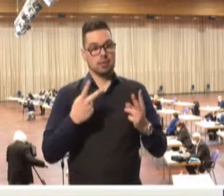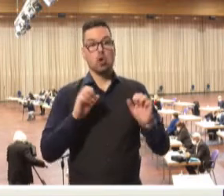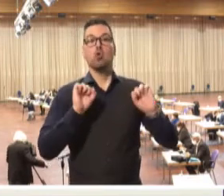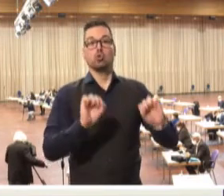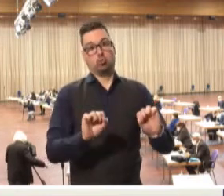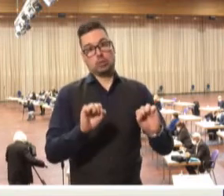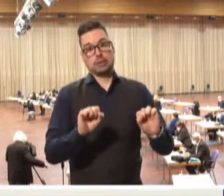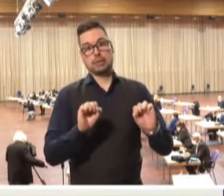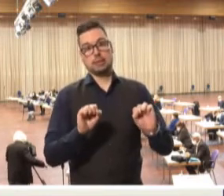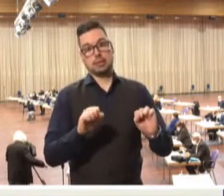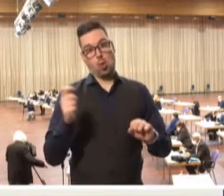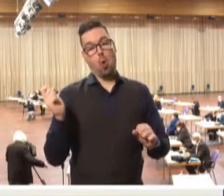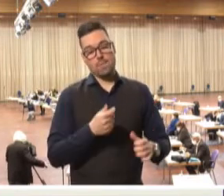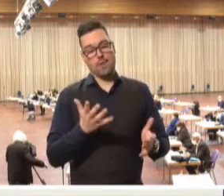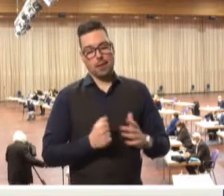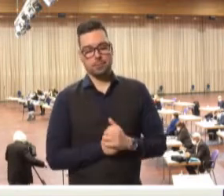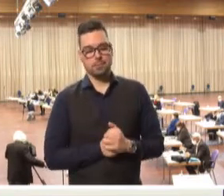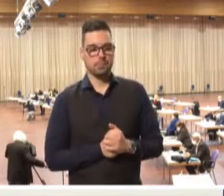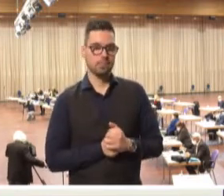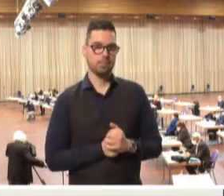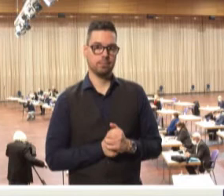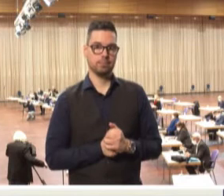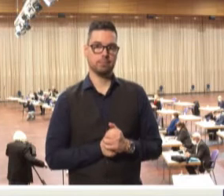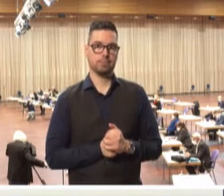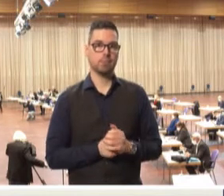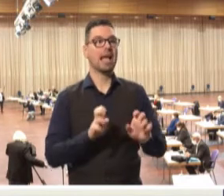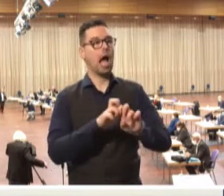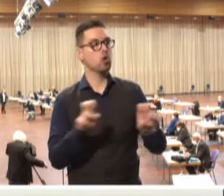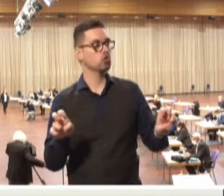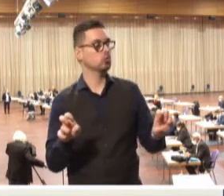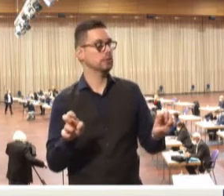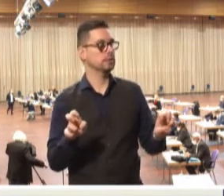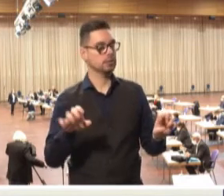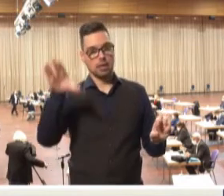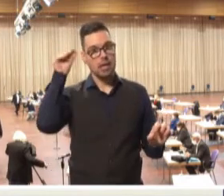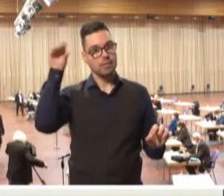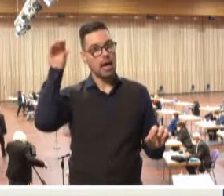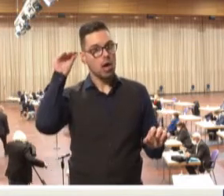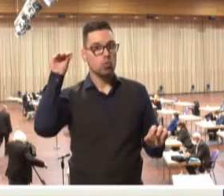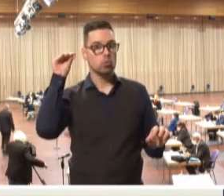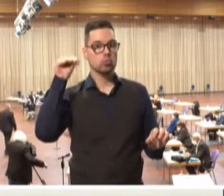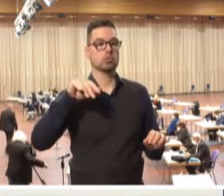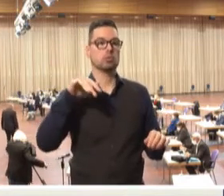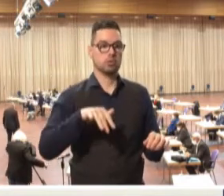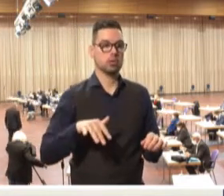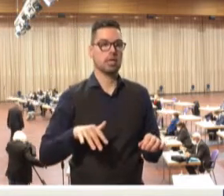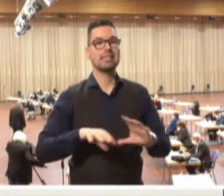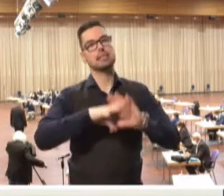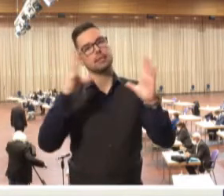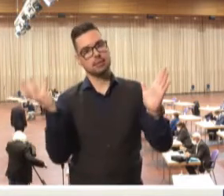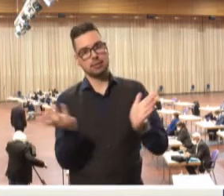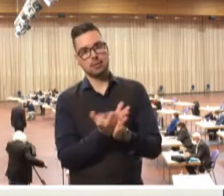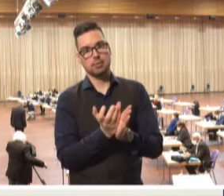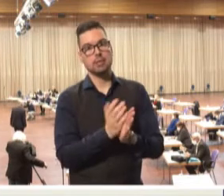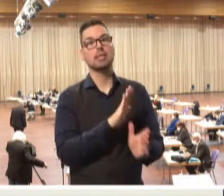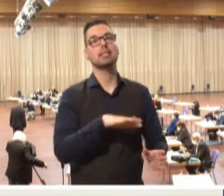Schutz möglicher Opfer. Die durch den Ausschuss gewonnenen Erkenntnisse sollen auch insgesamt dazu dienen,